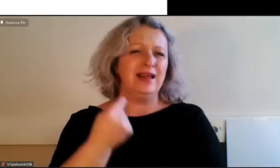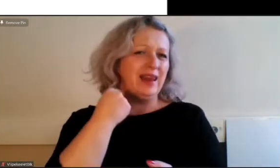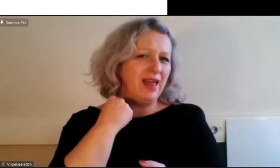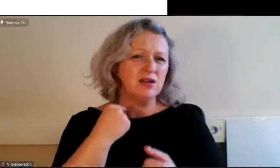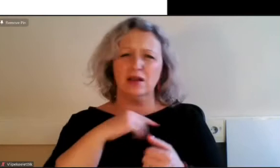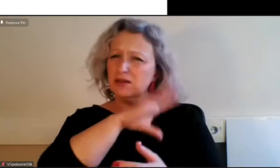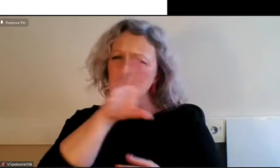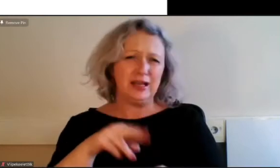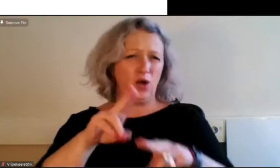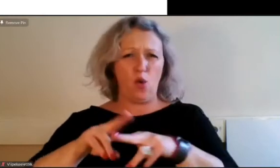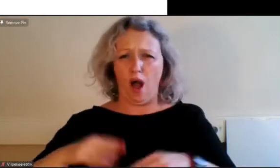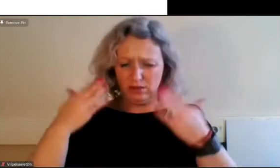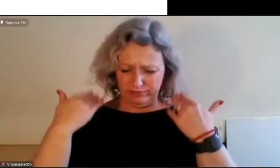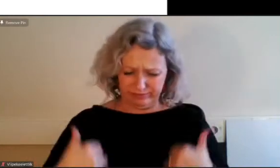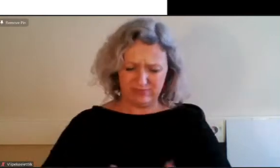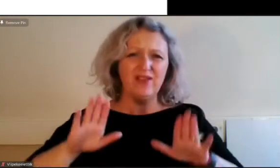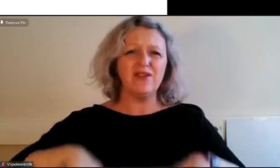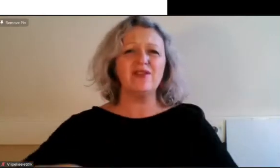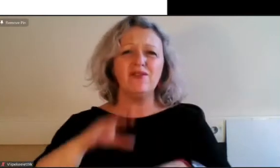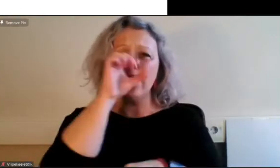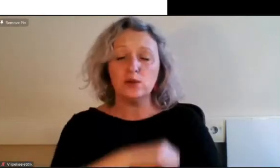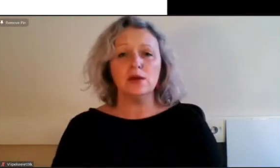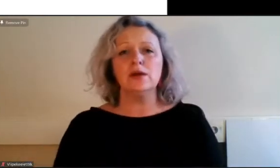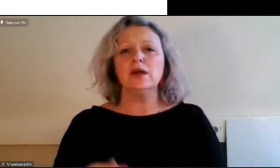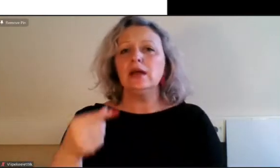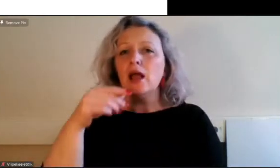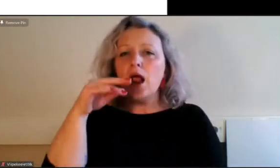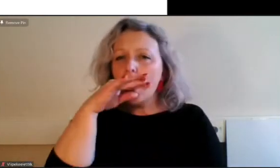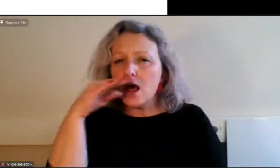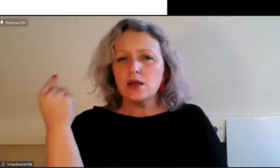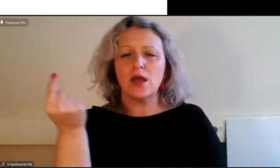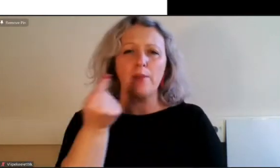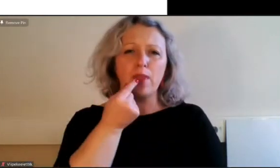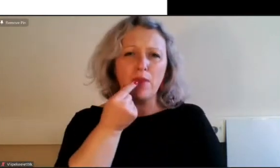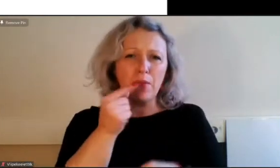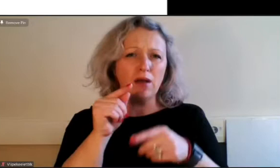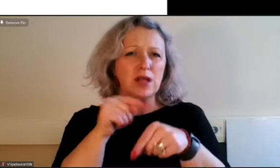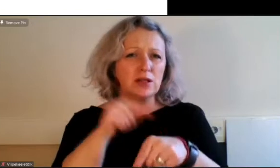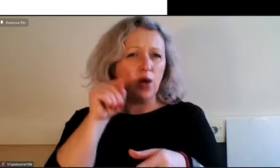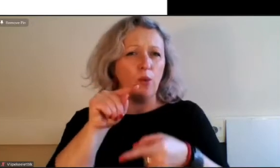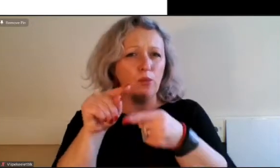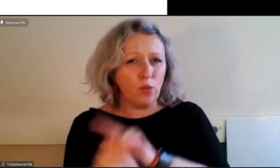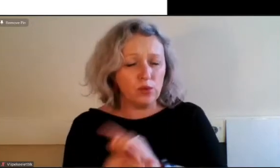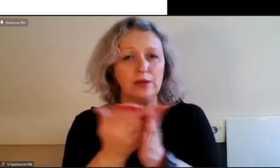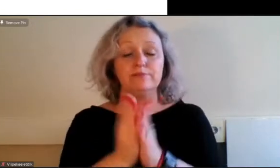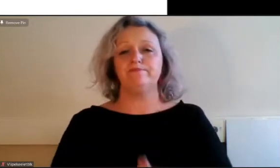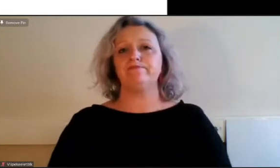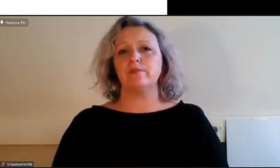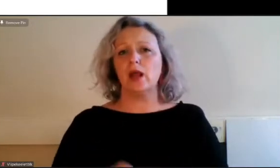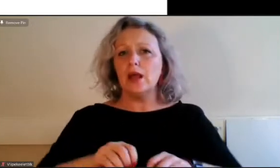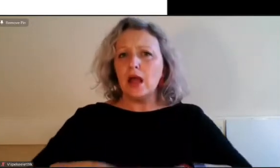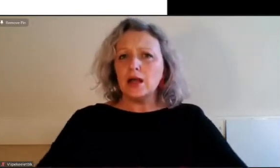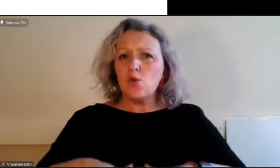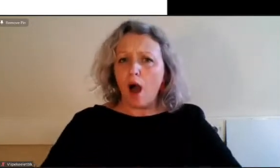valutada liigesed, võivad valutada lihased, võivad valutada kõik kohad kehas. Lõhna- ja maitsetaju muutused on laialt